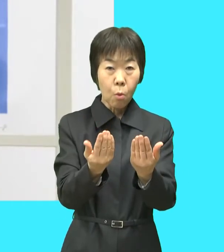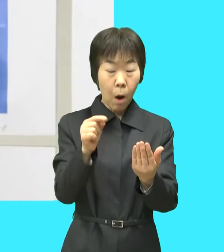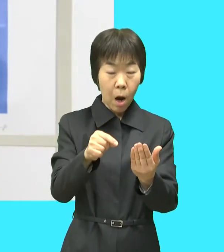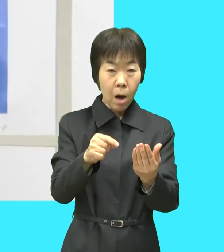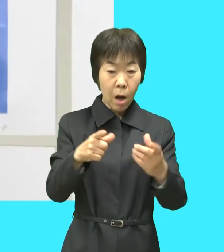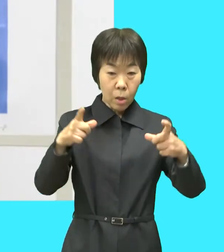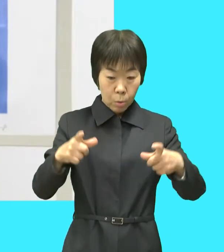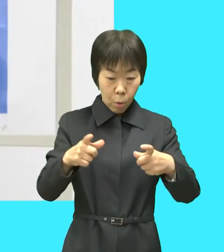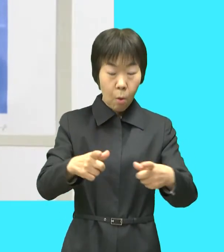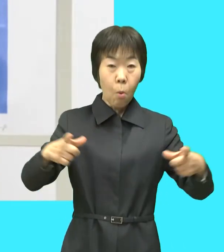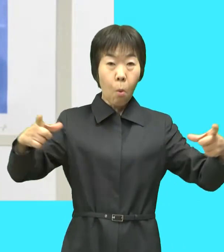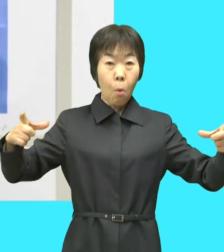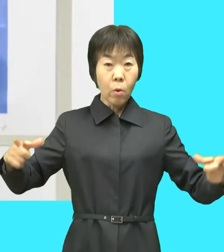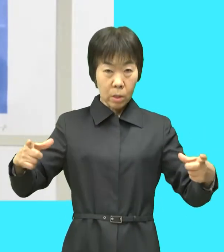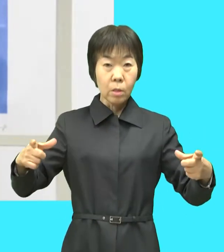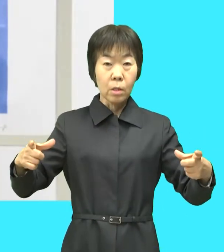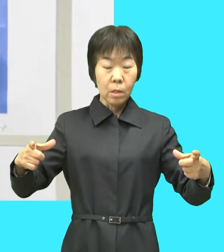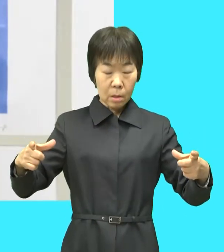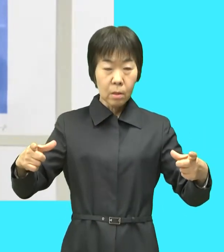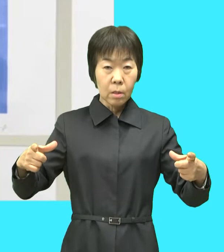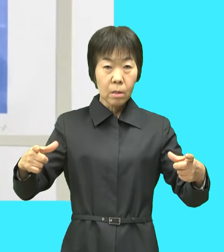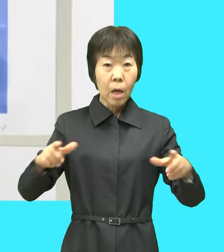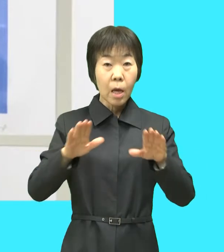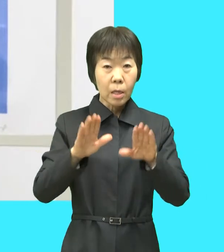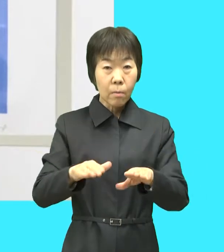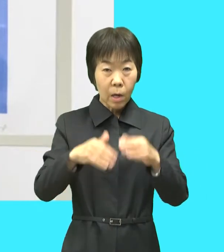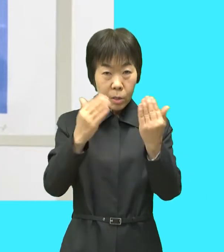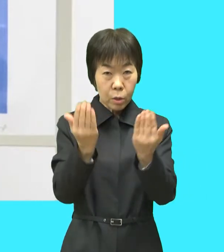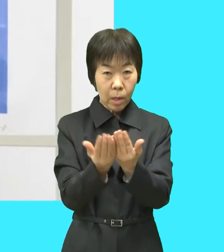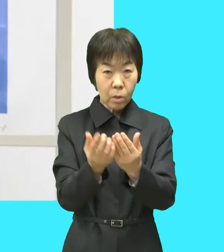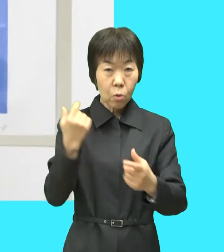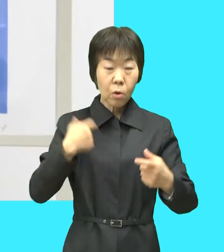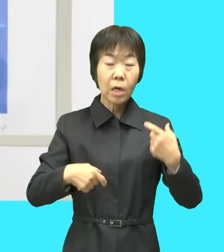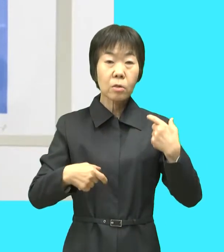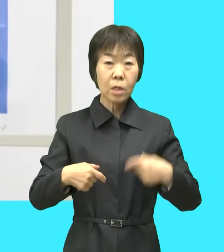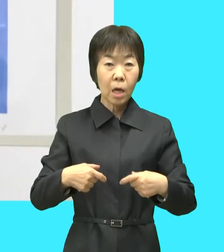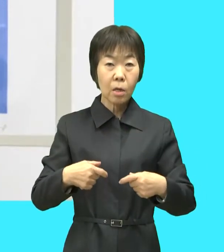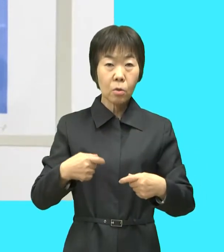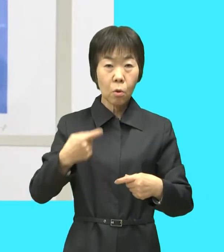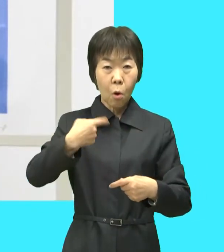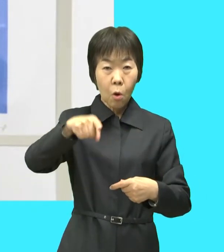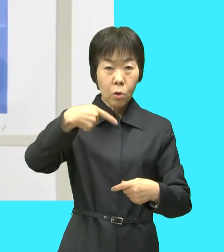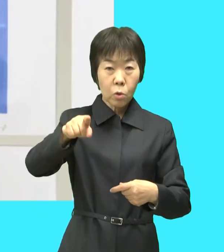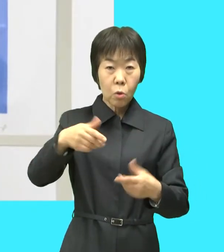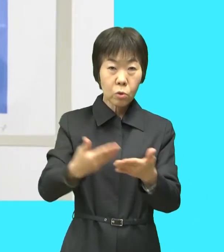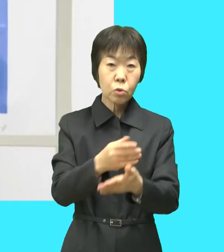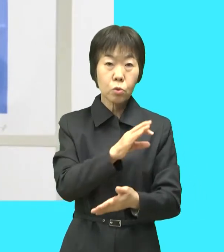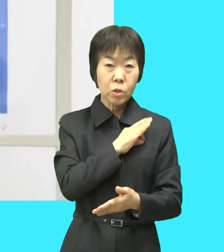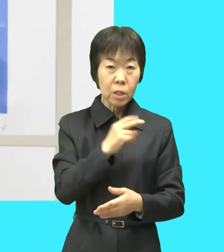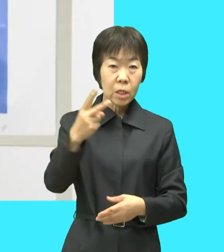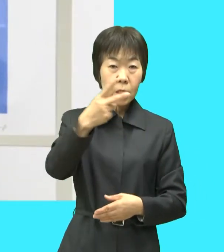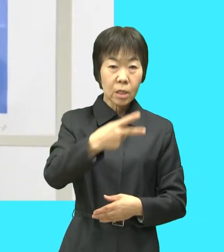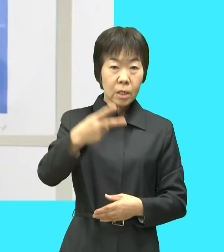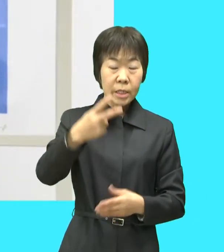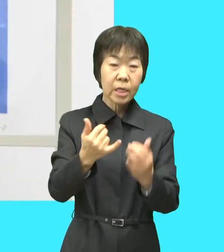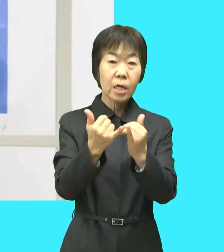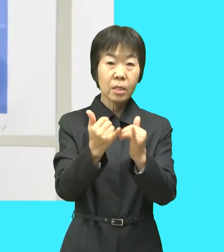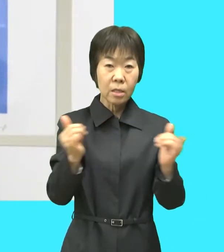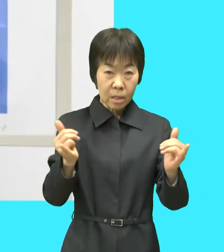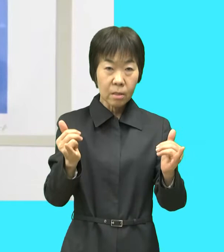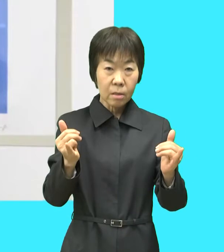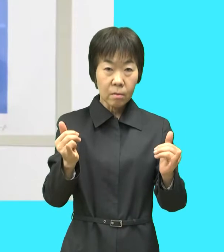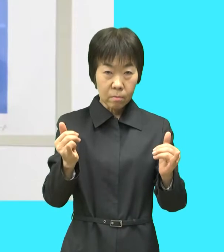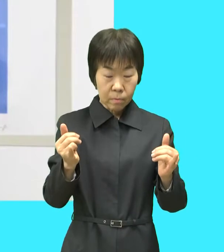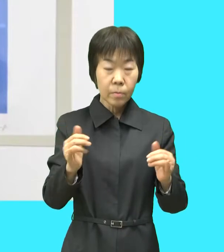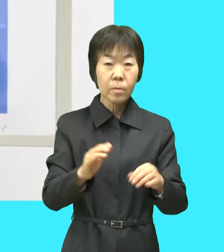模の大きい学校であられまして、今すべての学生と教職員約2000人の規模と伺っ